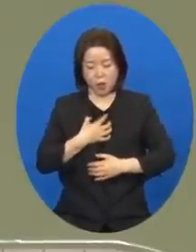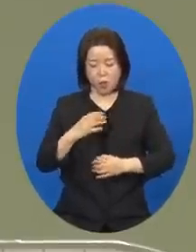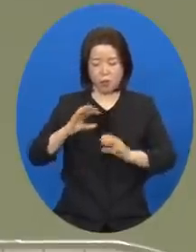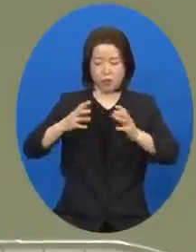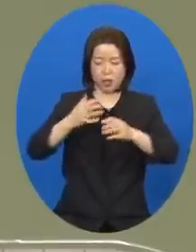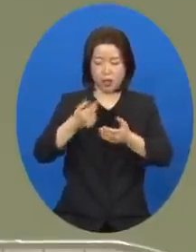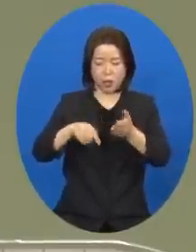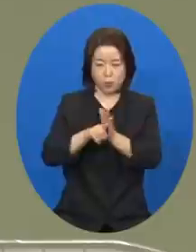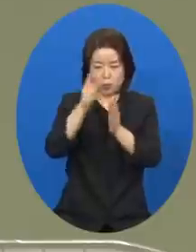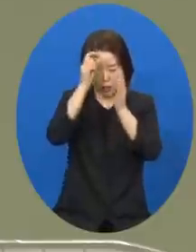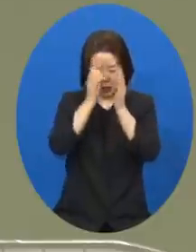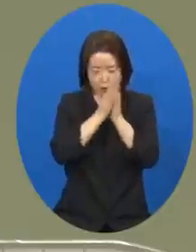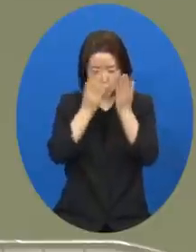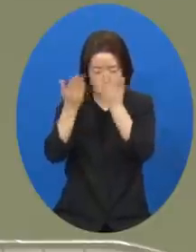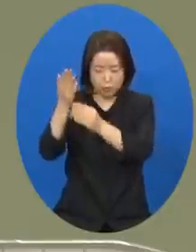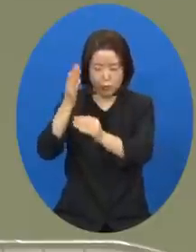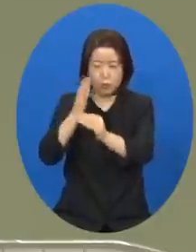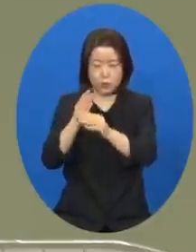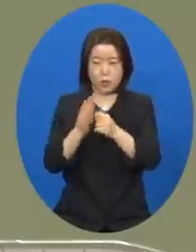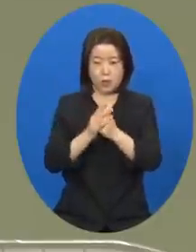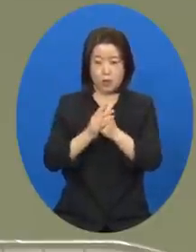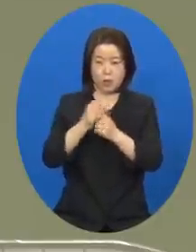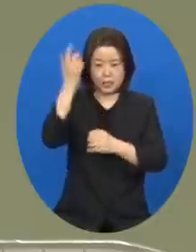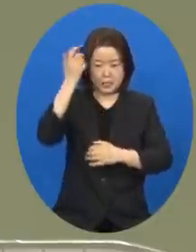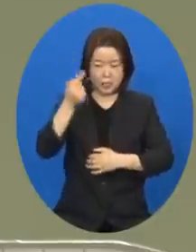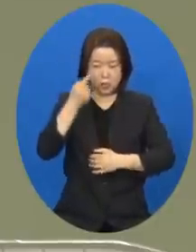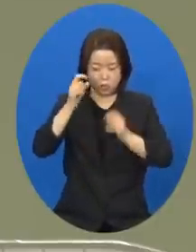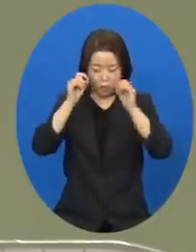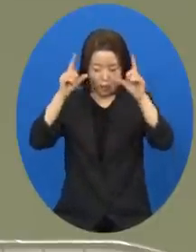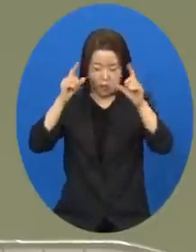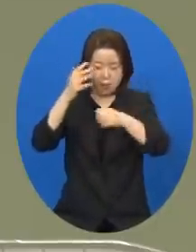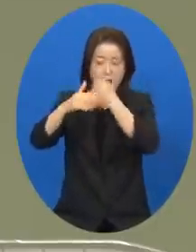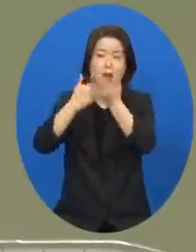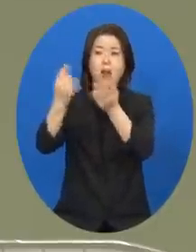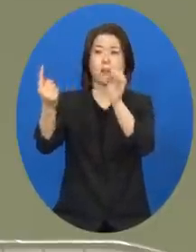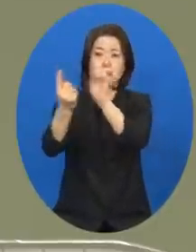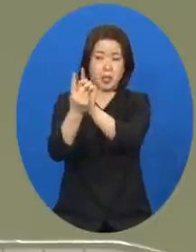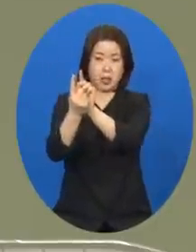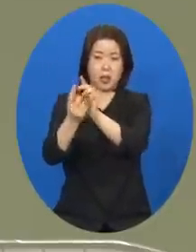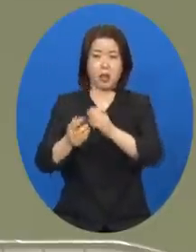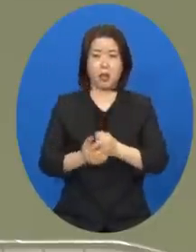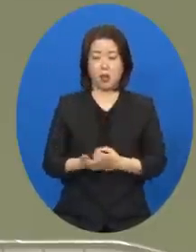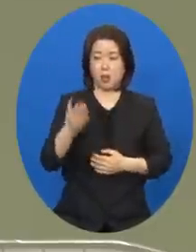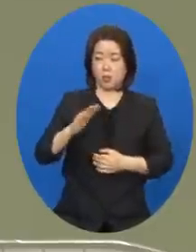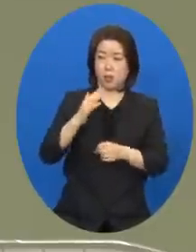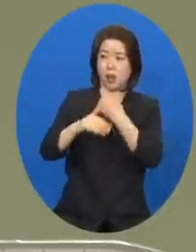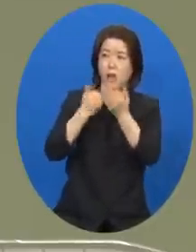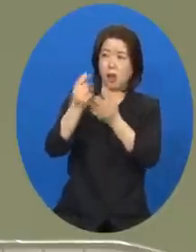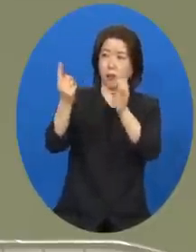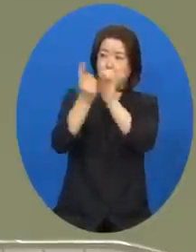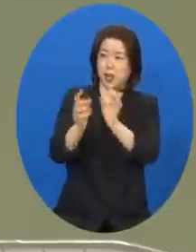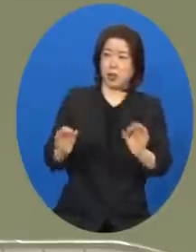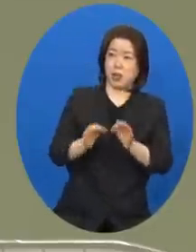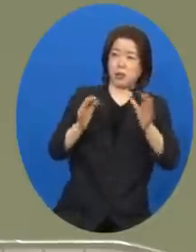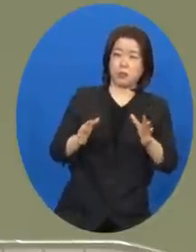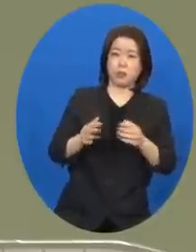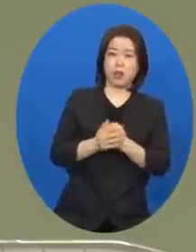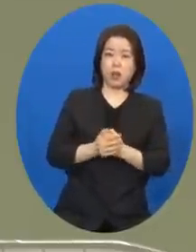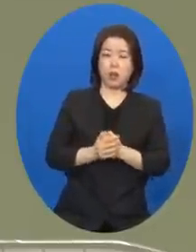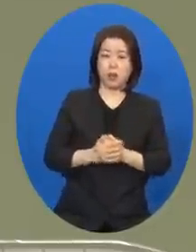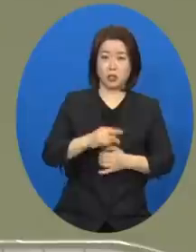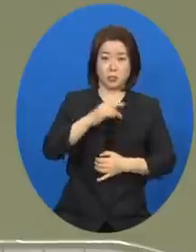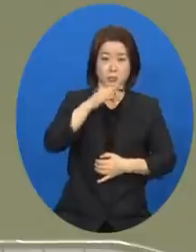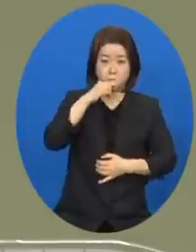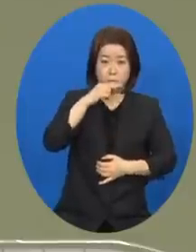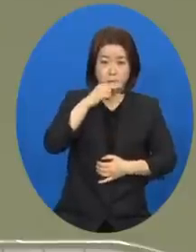기도하다가 그가 영안이 열려서 하나님을 만납니다. 근데 하나님을 만난 순간에 이 이사야